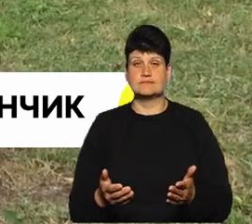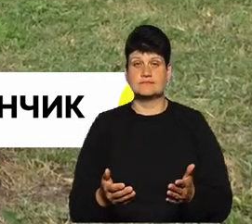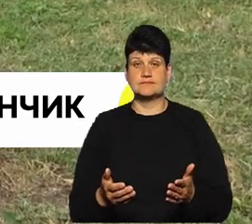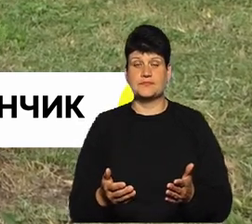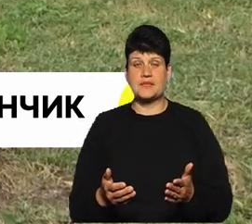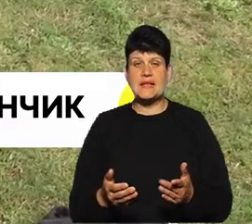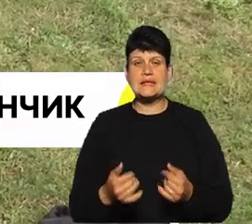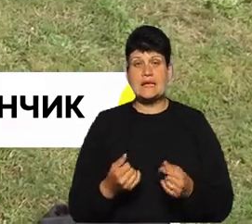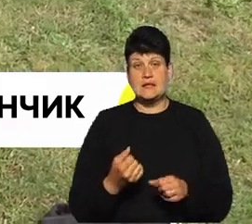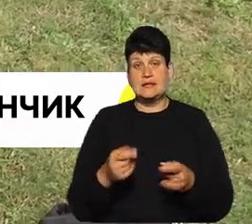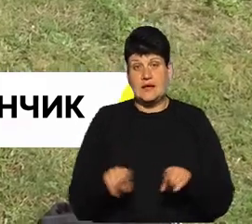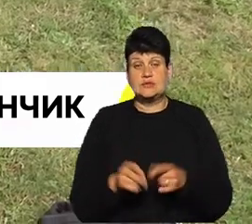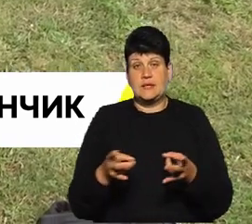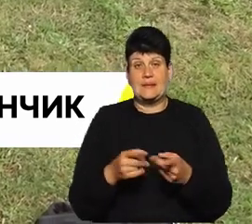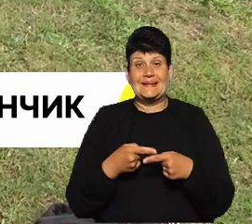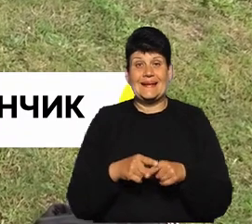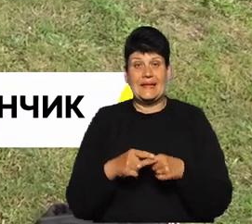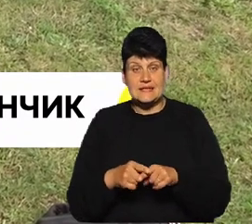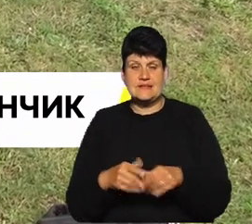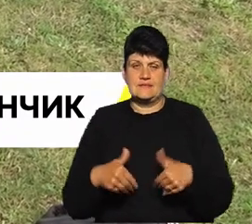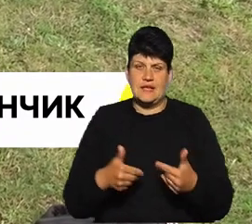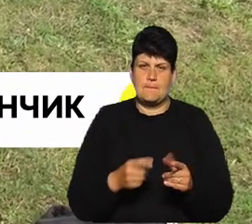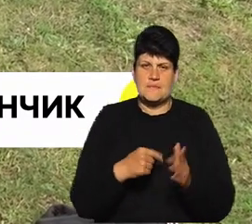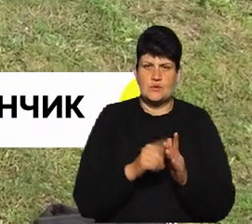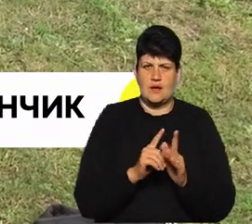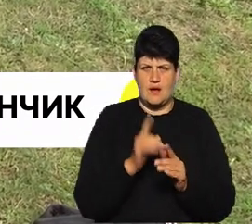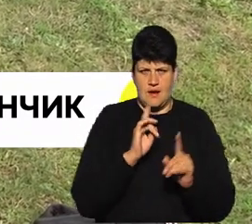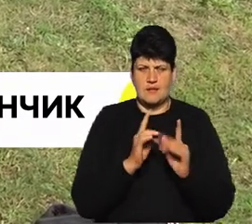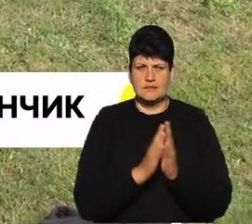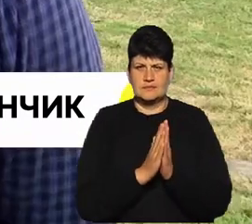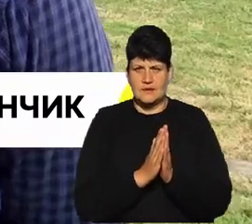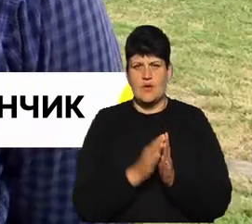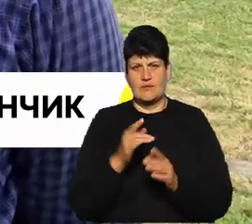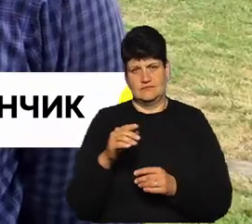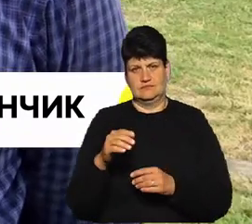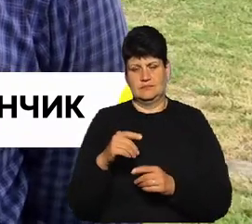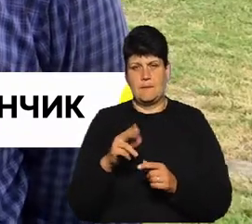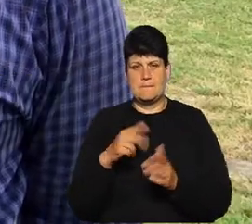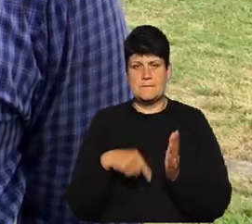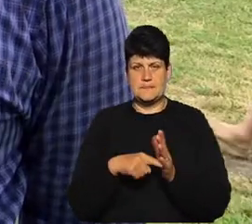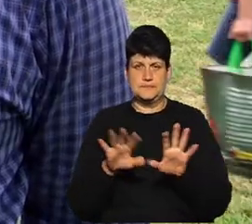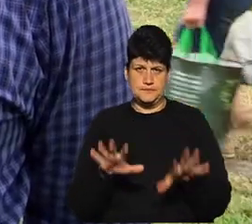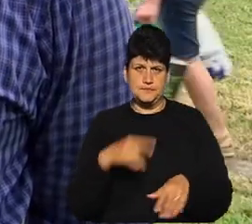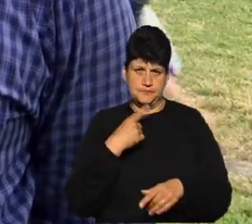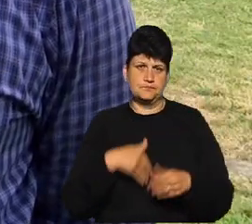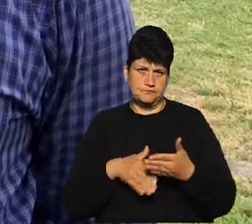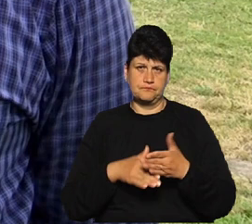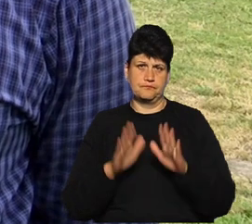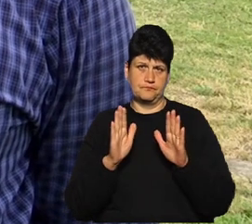потрібна техніка. За нею звертаються до міської ради. Ростислав Бортник каже, допоможе. Вони зверталися, що вони хочуть